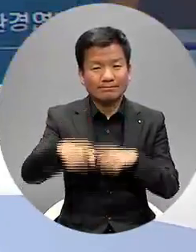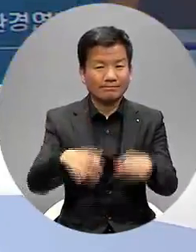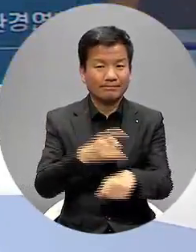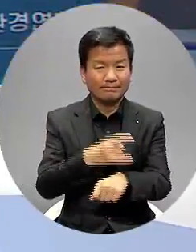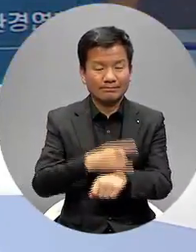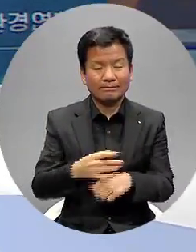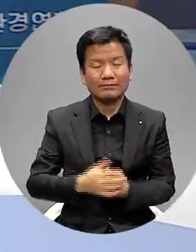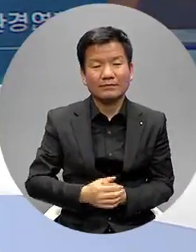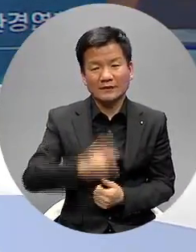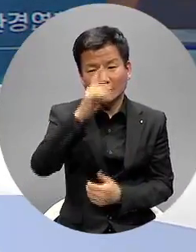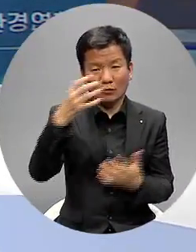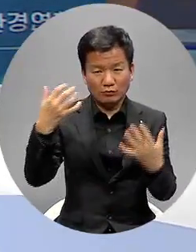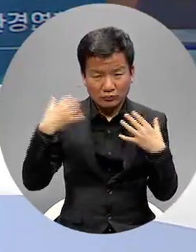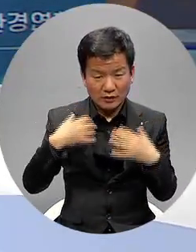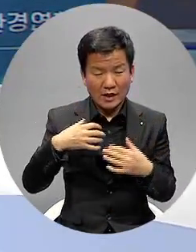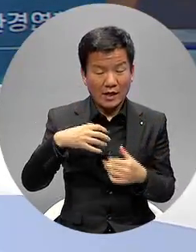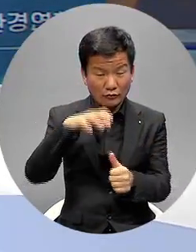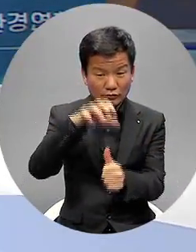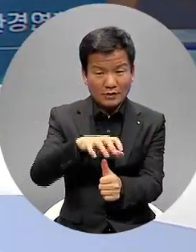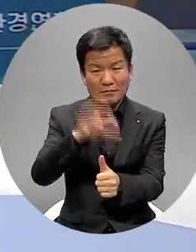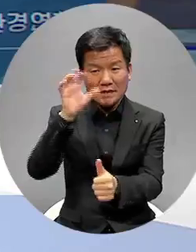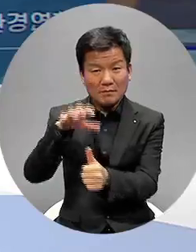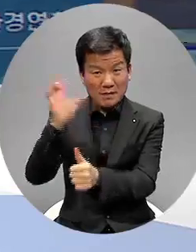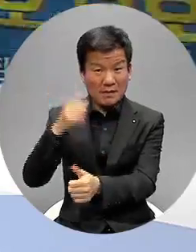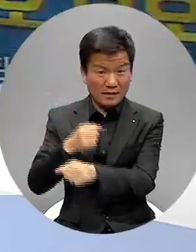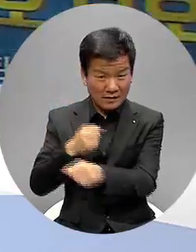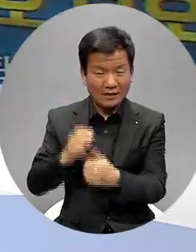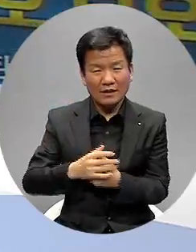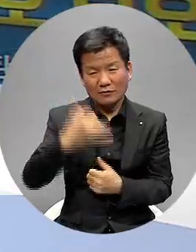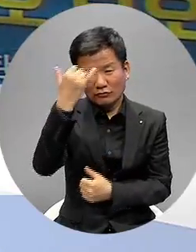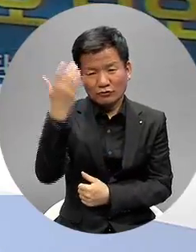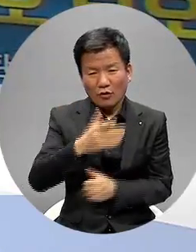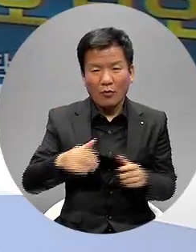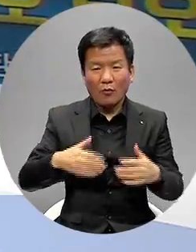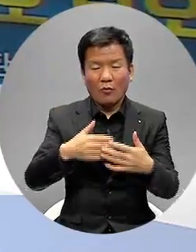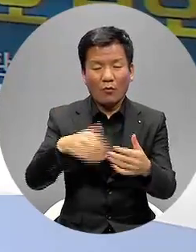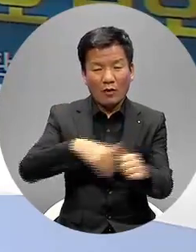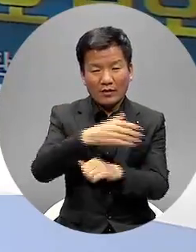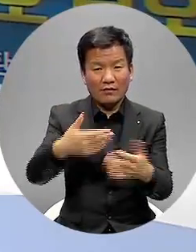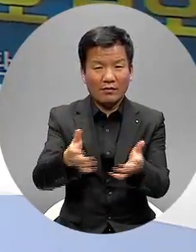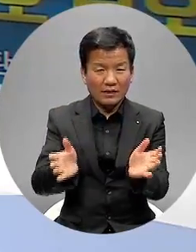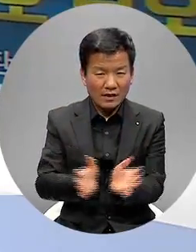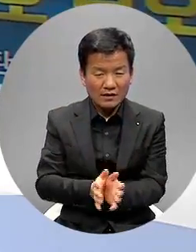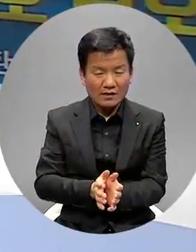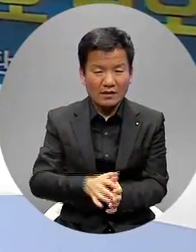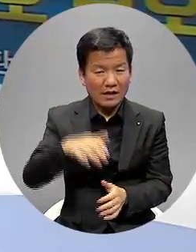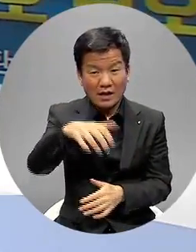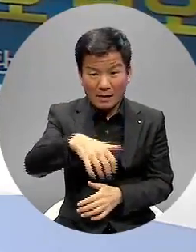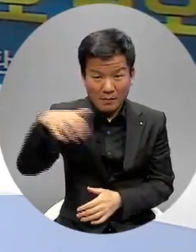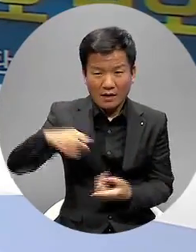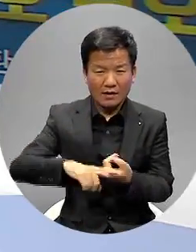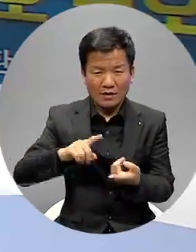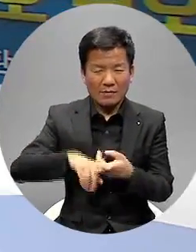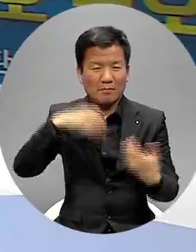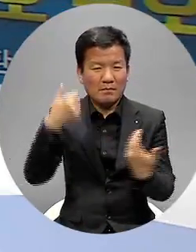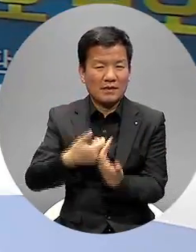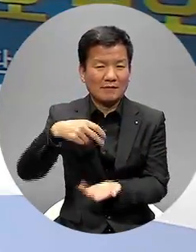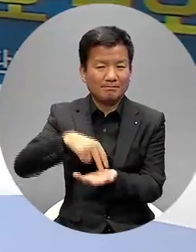정부가 대청호 주변 규제를 완화했기 때문인데 충청권 환경단체들이 함께 개발에 반대하고